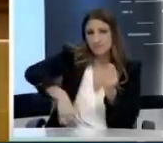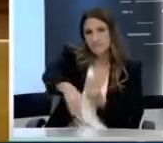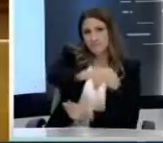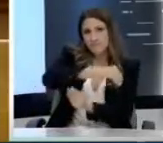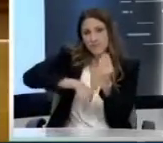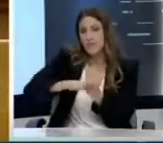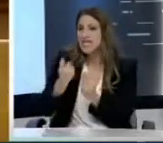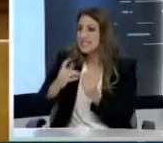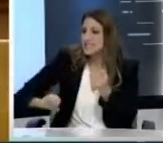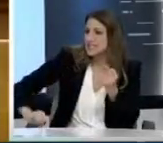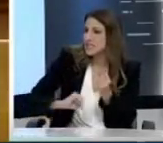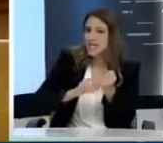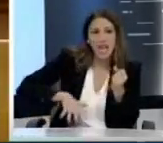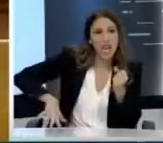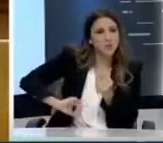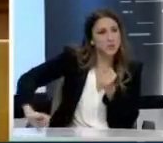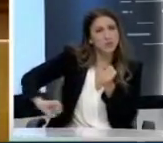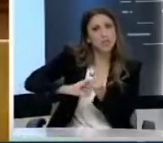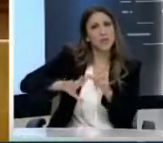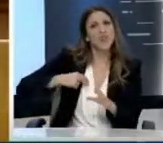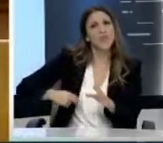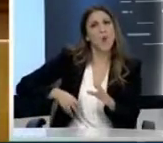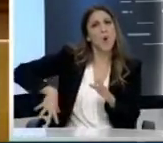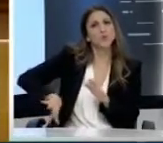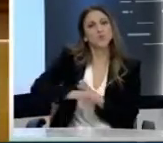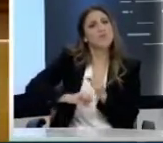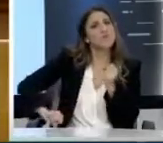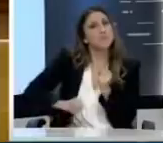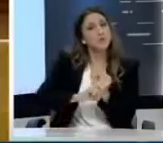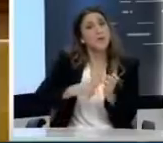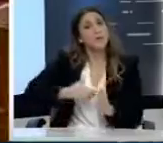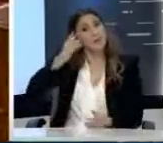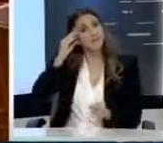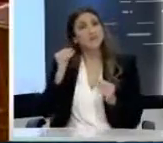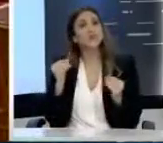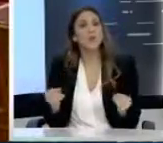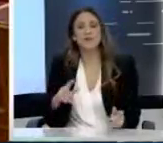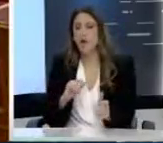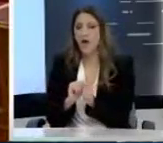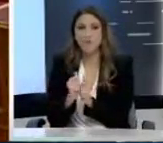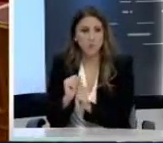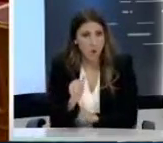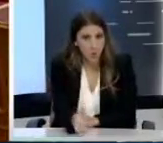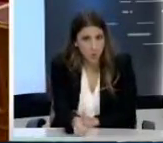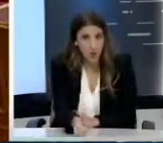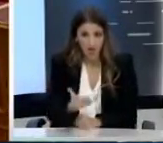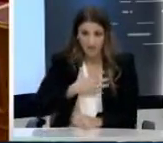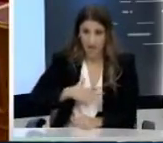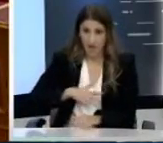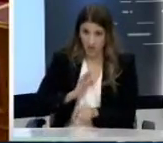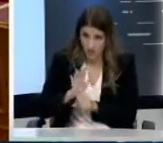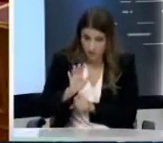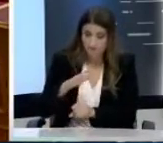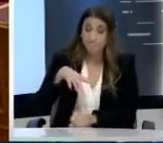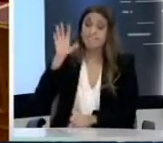και τη στήριξη του κόσμου για το δημόσιο τομέα. Αυτό δεν γίνεται μόνο με την βούληση. Και σας